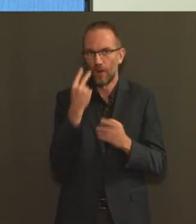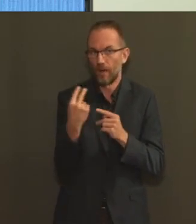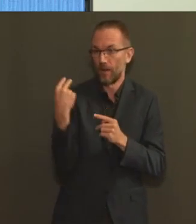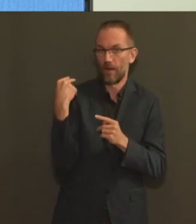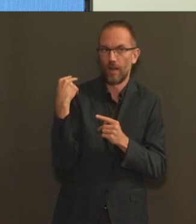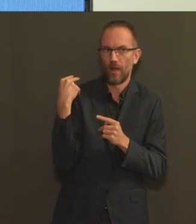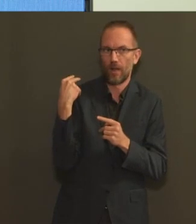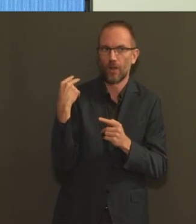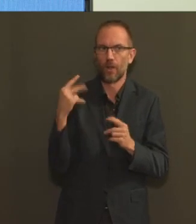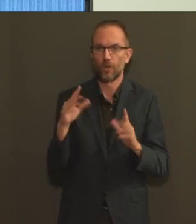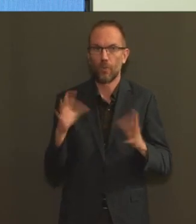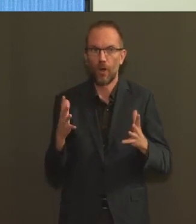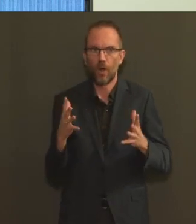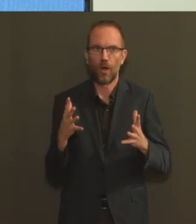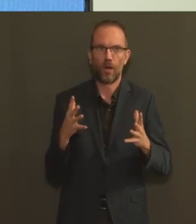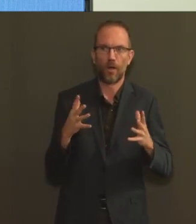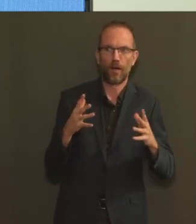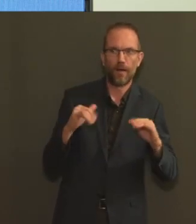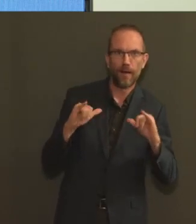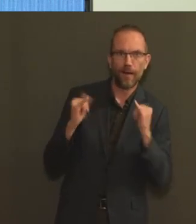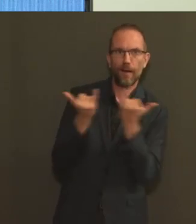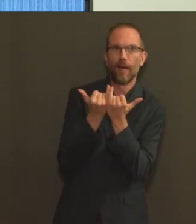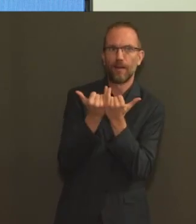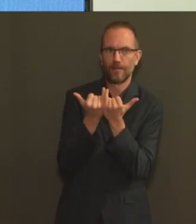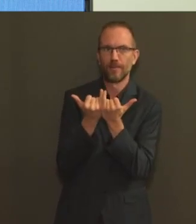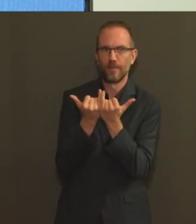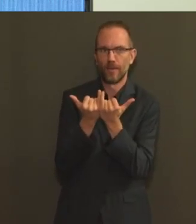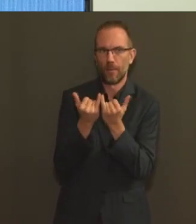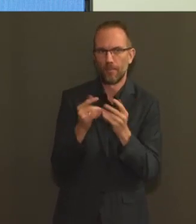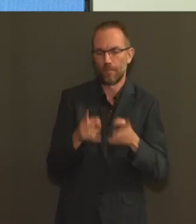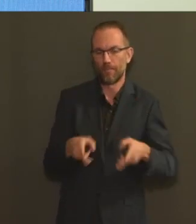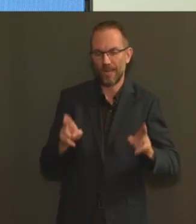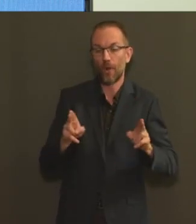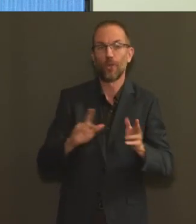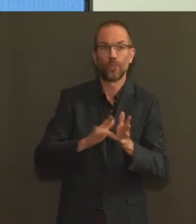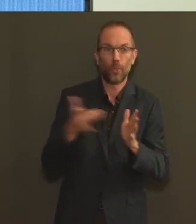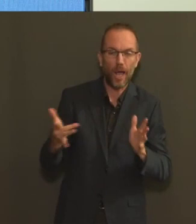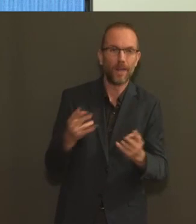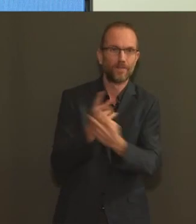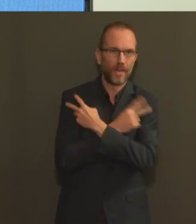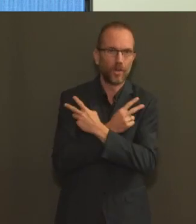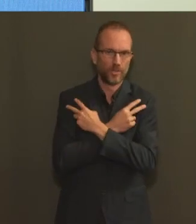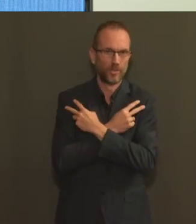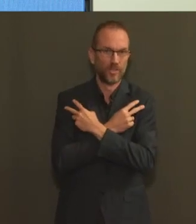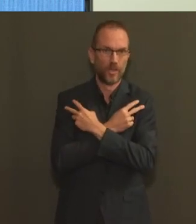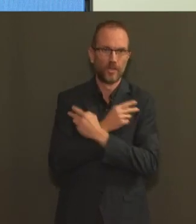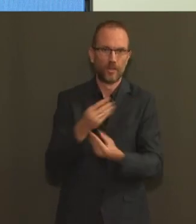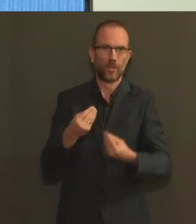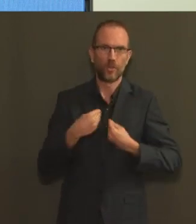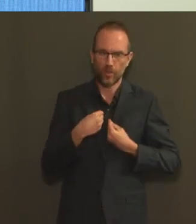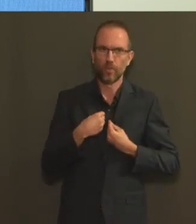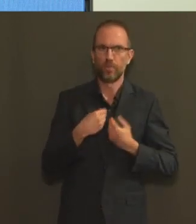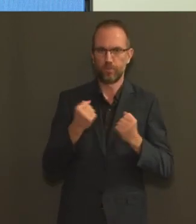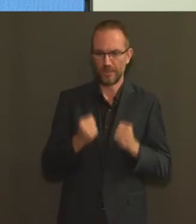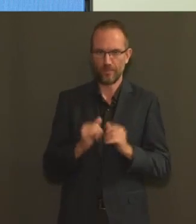positive lors des vacances de Noël. Ceci nous permet d'entamer cette année dans des circonstances